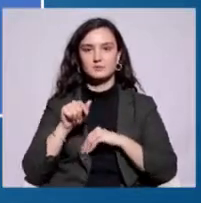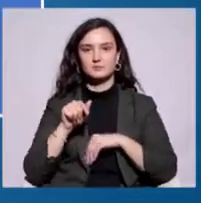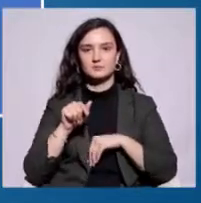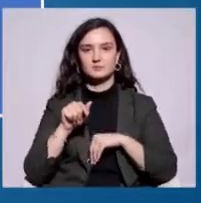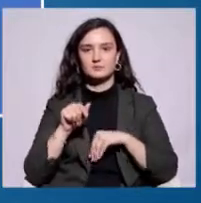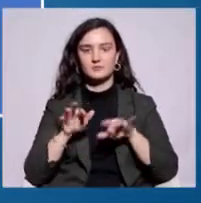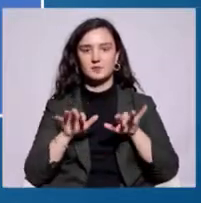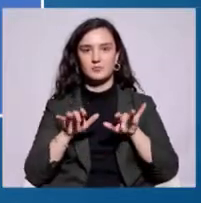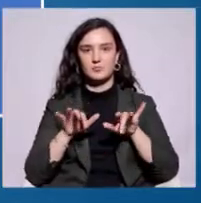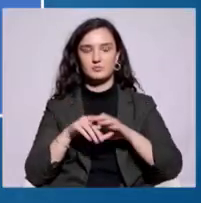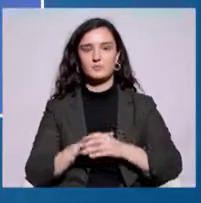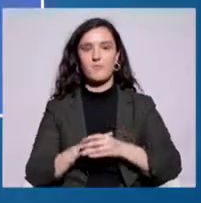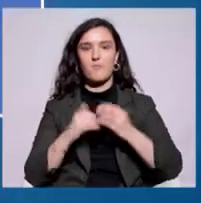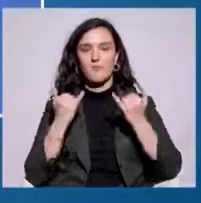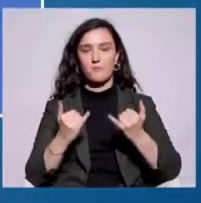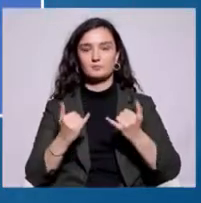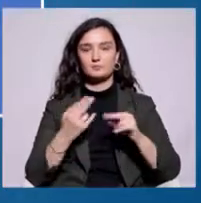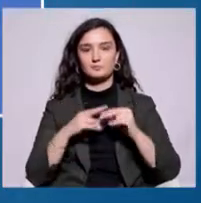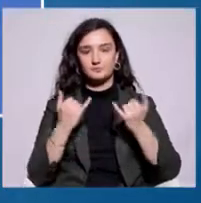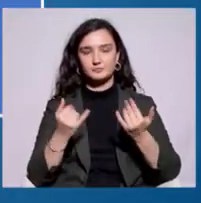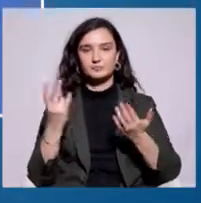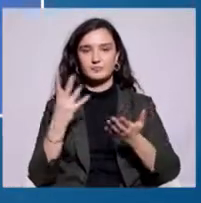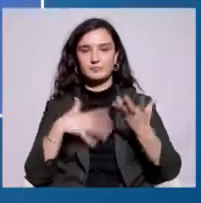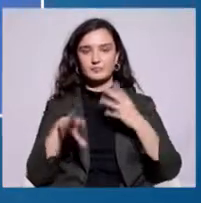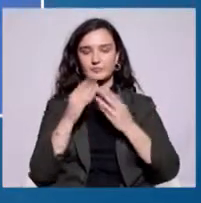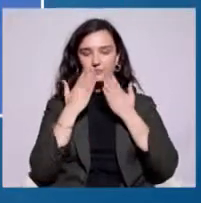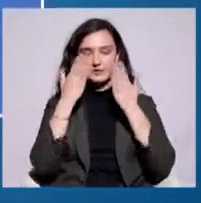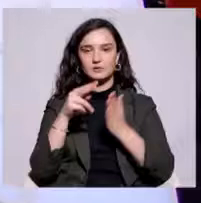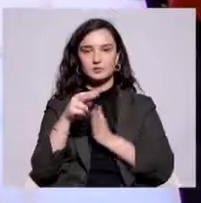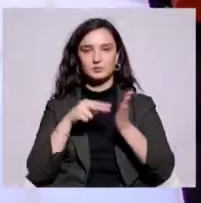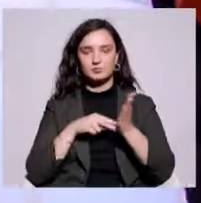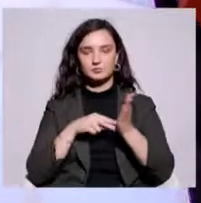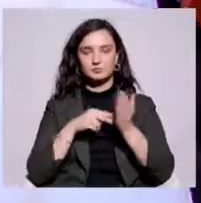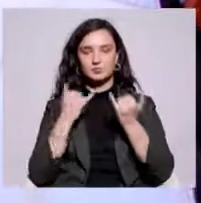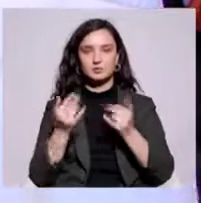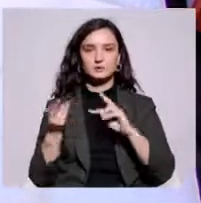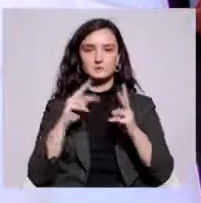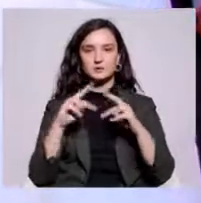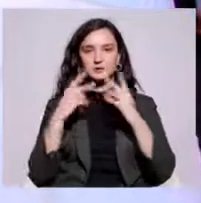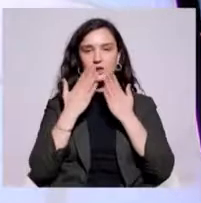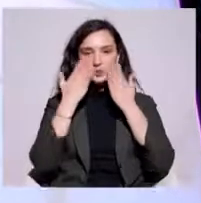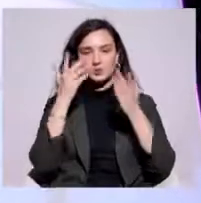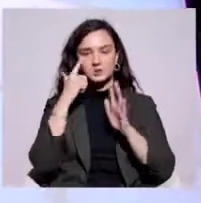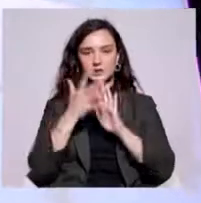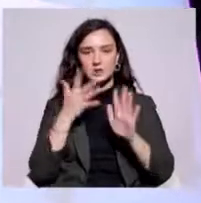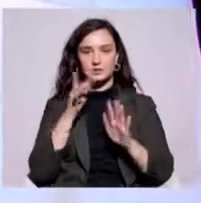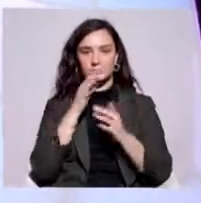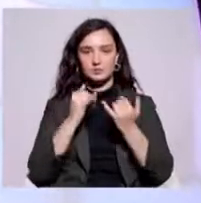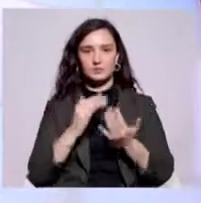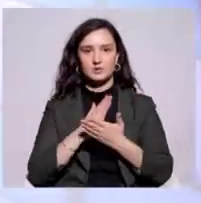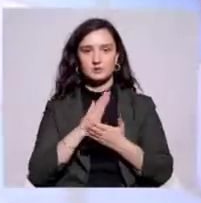a keyboard. And now it's time for reading comprehension. ახლა კი წაკითხulis გააზრების